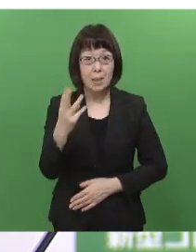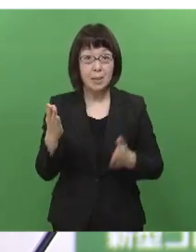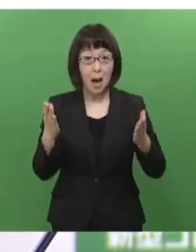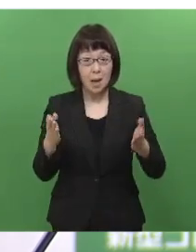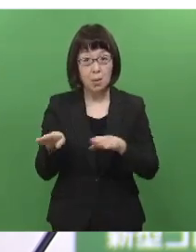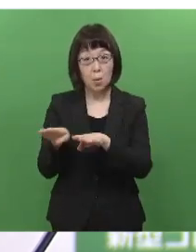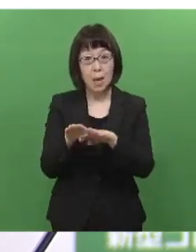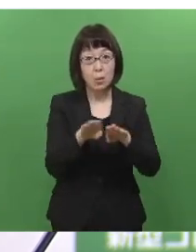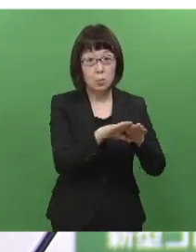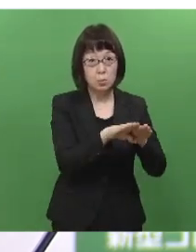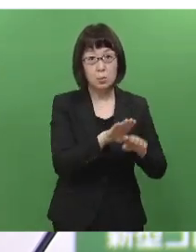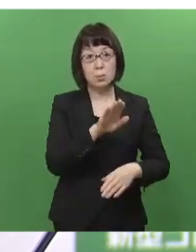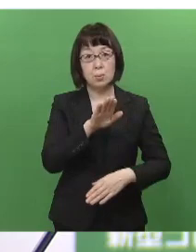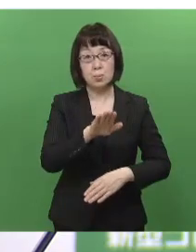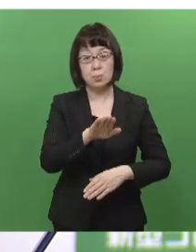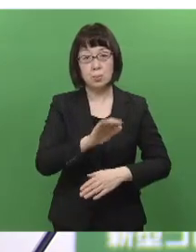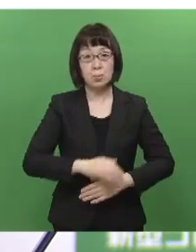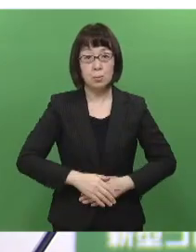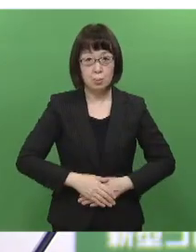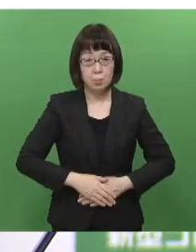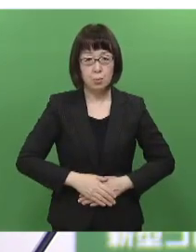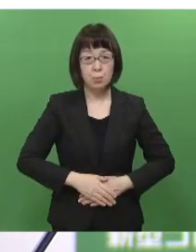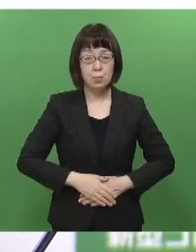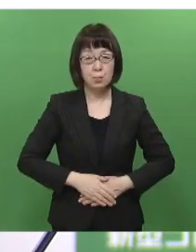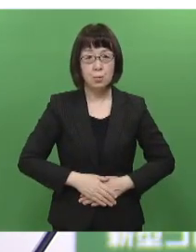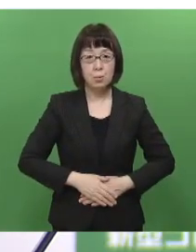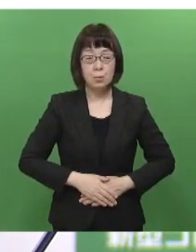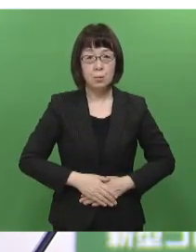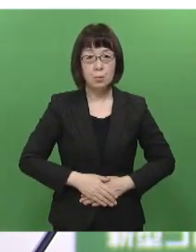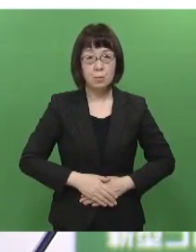。3連休です。ぜひ改めて